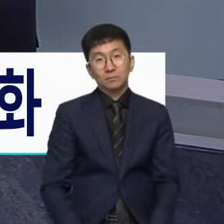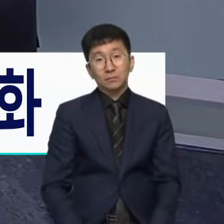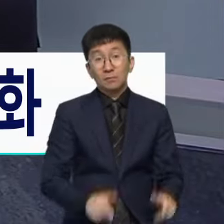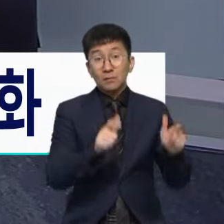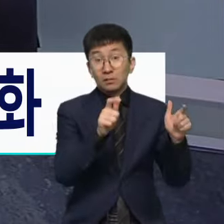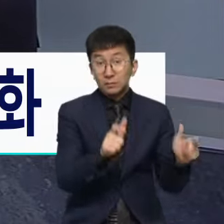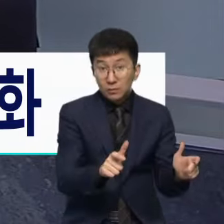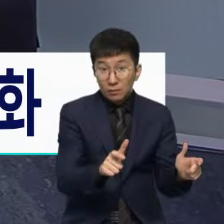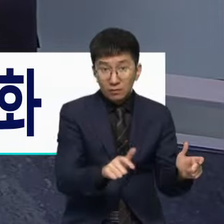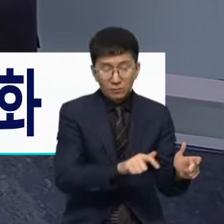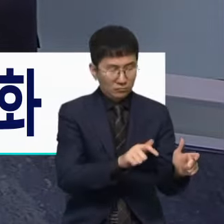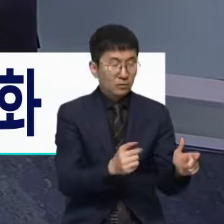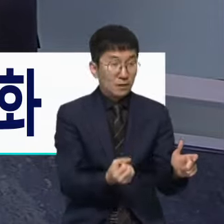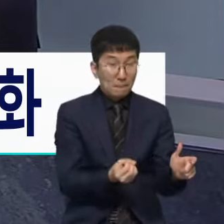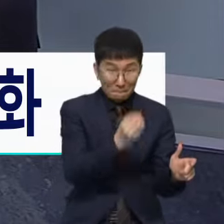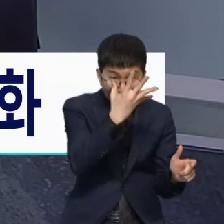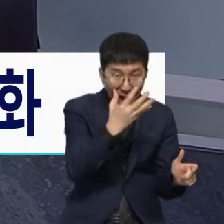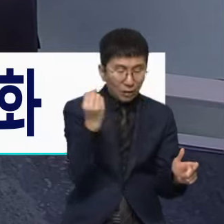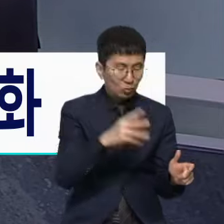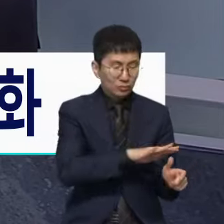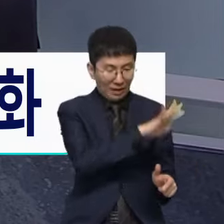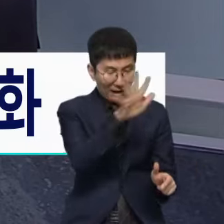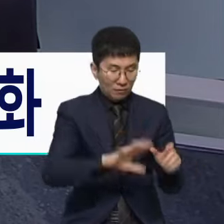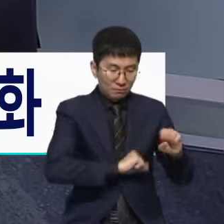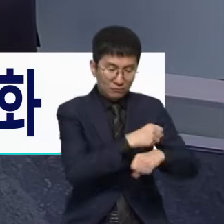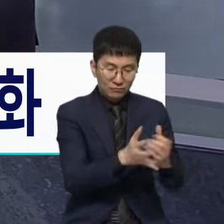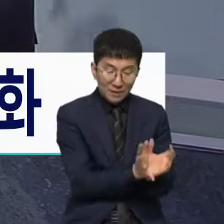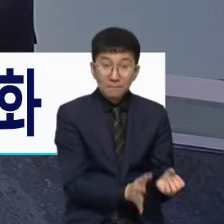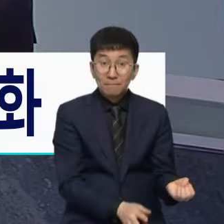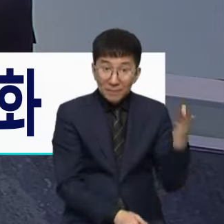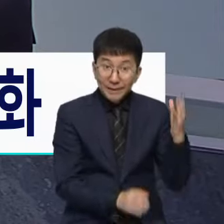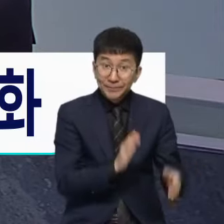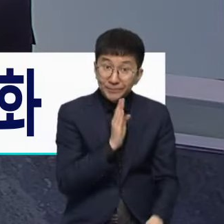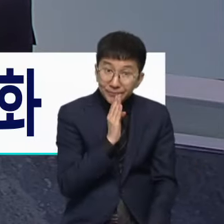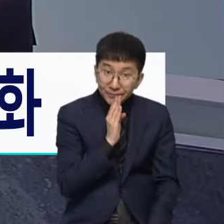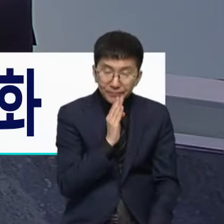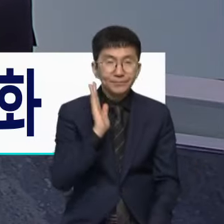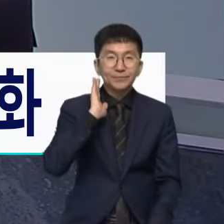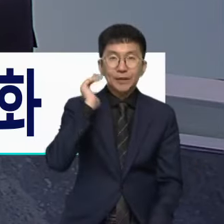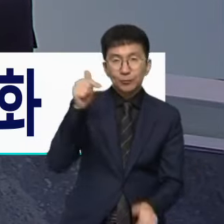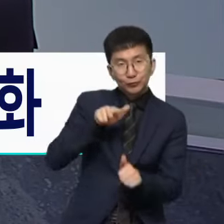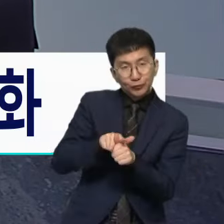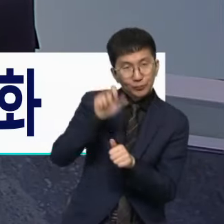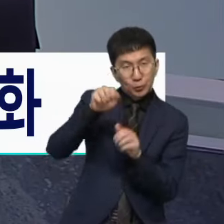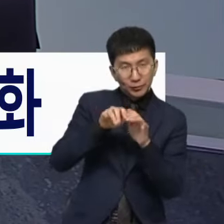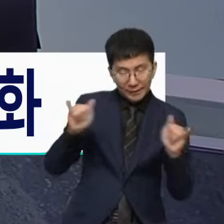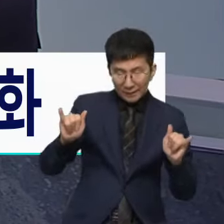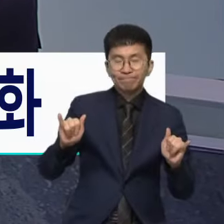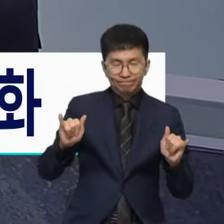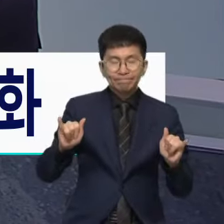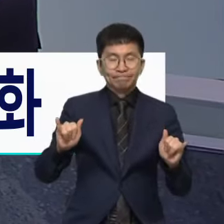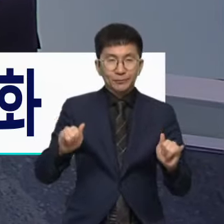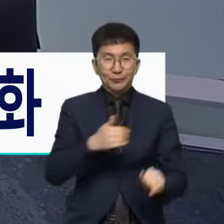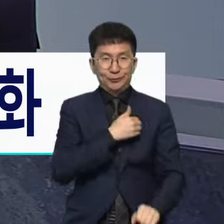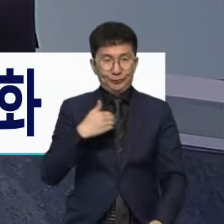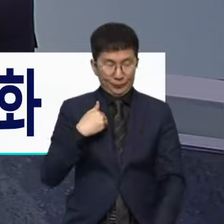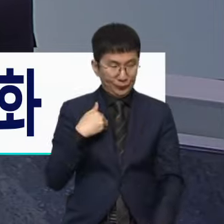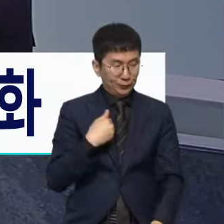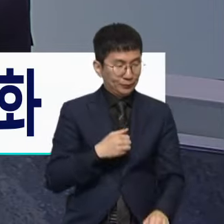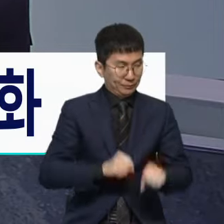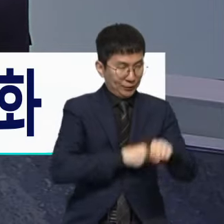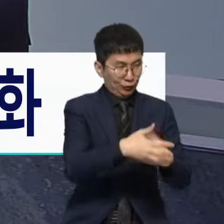선거를 이끌며 자신의 지역구에서도 승리한 이재명 대표는 대권 주자로서의 입지를 단단히 했고 또 당내 장악력도